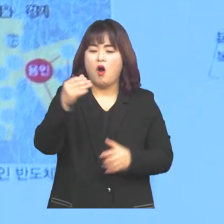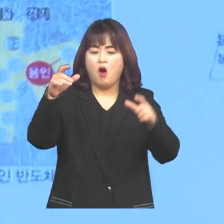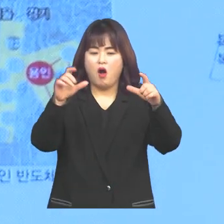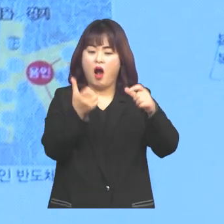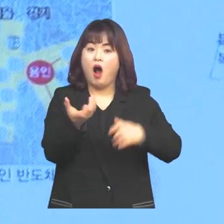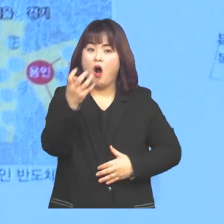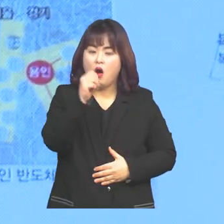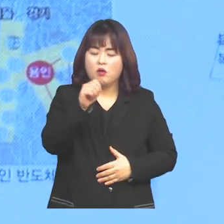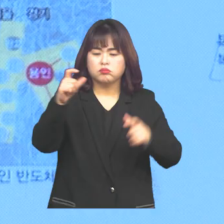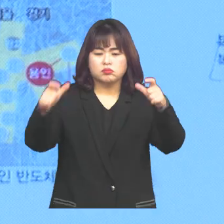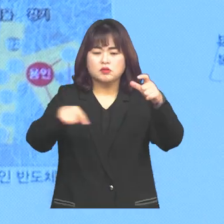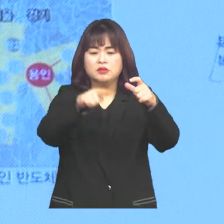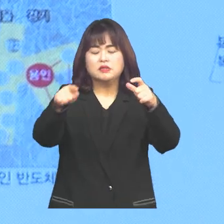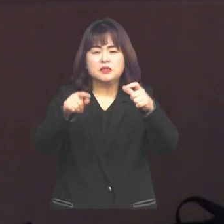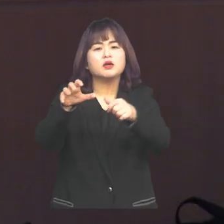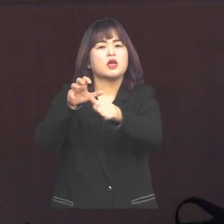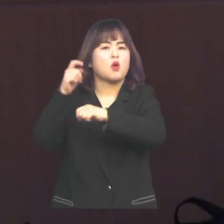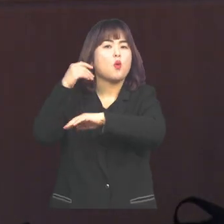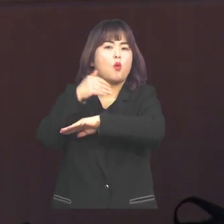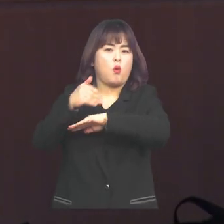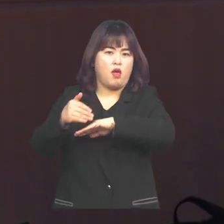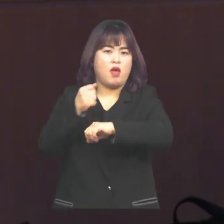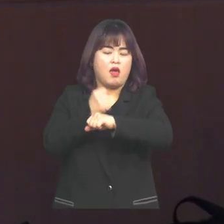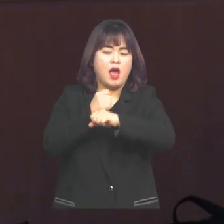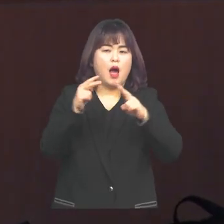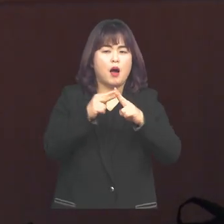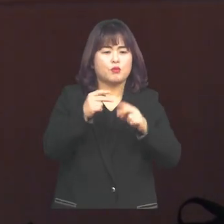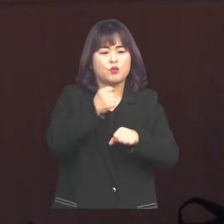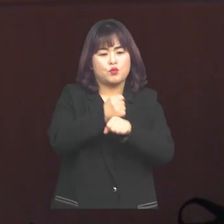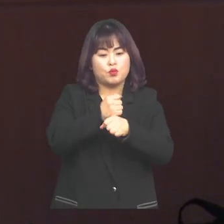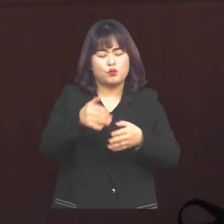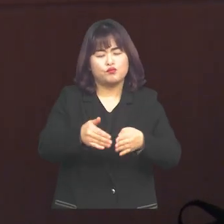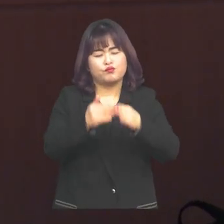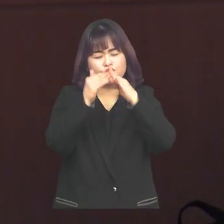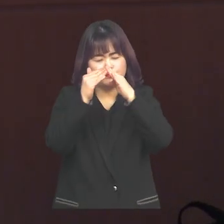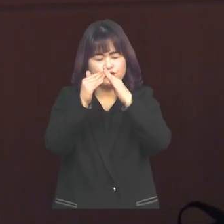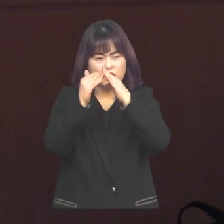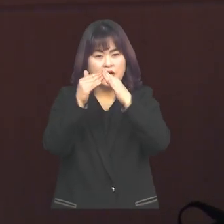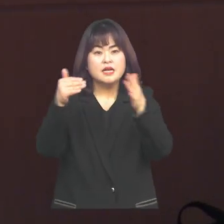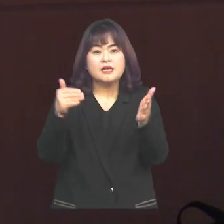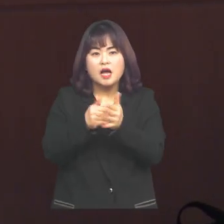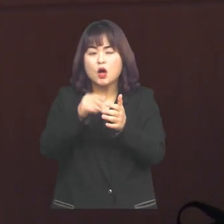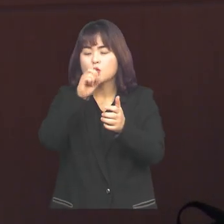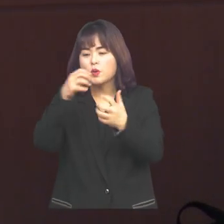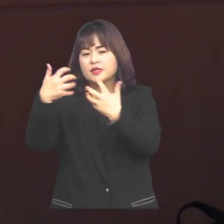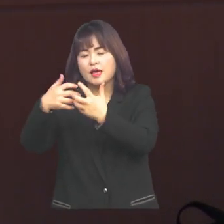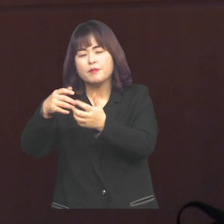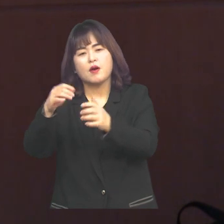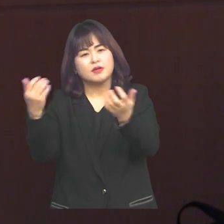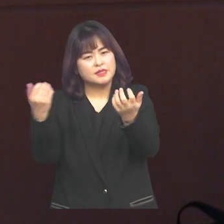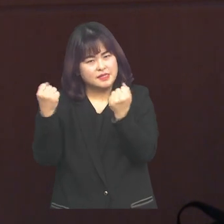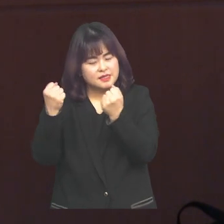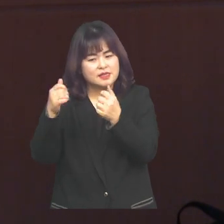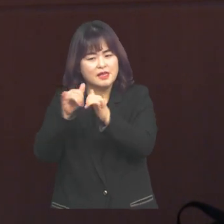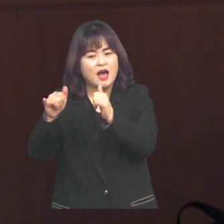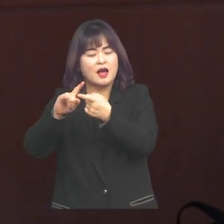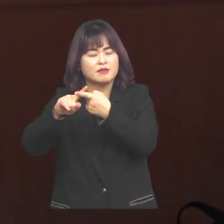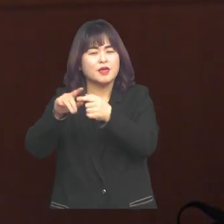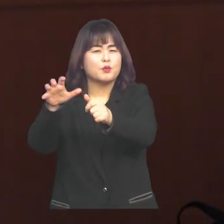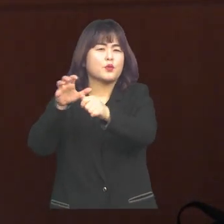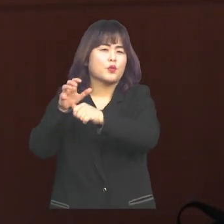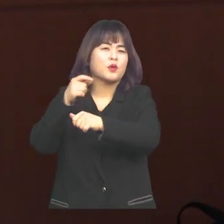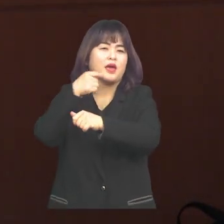지역 자원을 활용하겠다고 했다며 앞으로 4기의 반도체 생산라인이 완공될 때까지 용인의 장비, 인력, 자재를